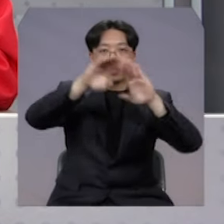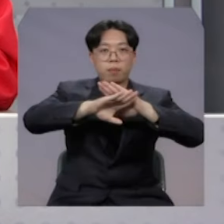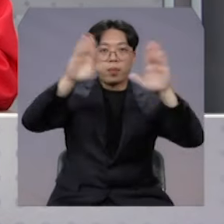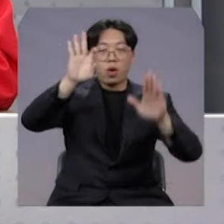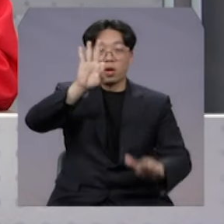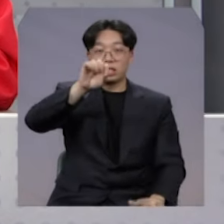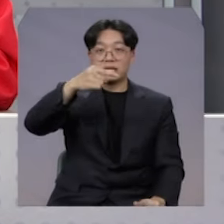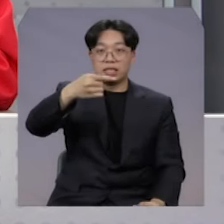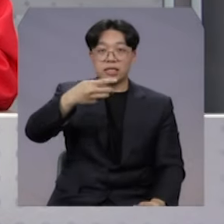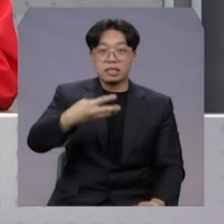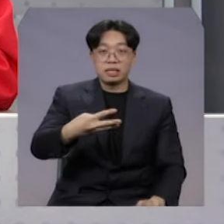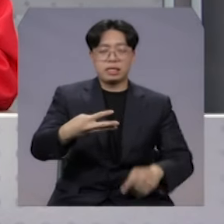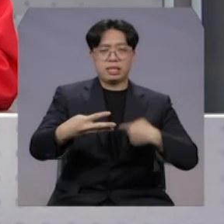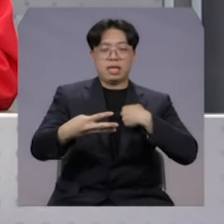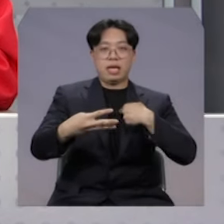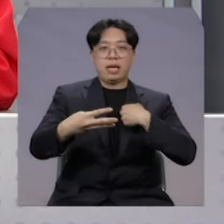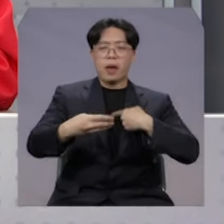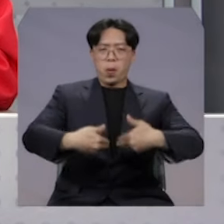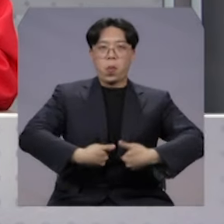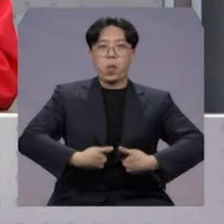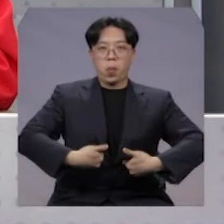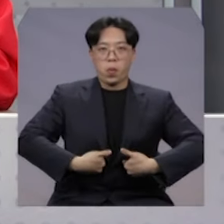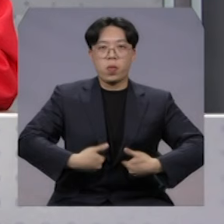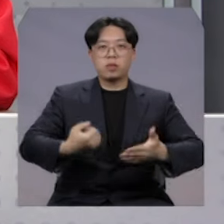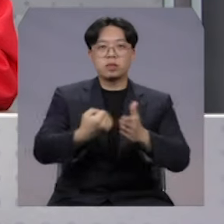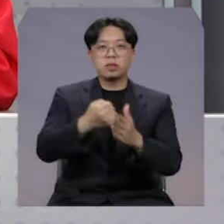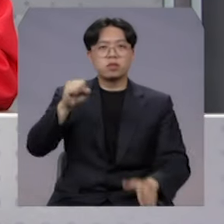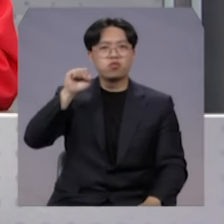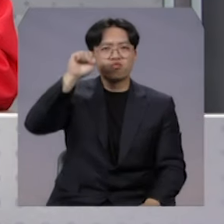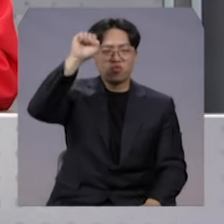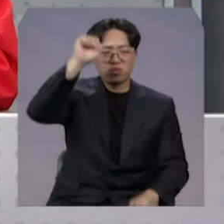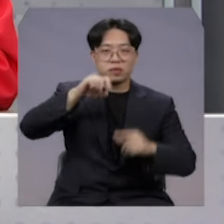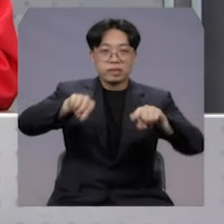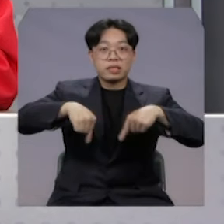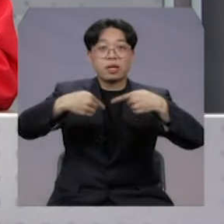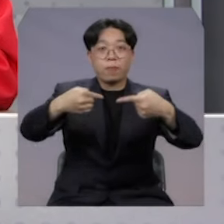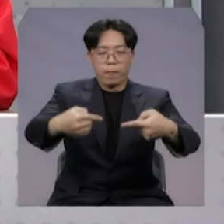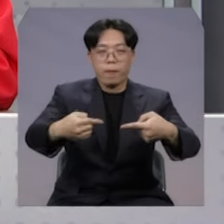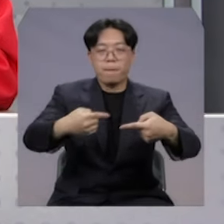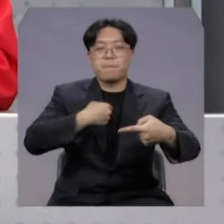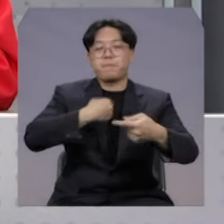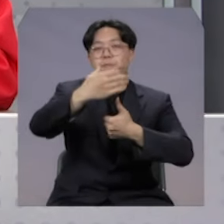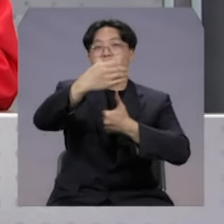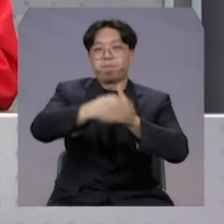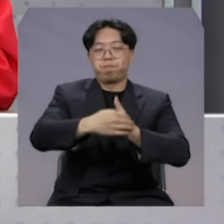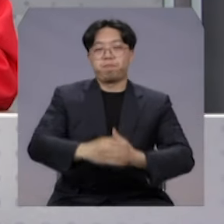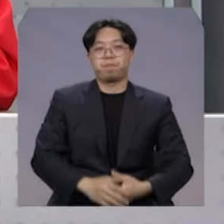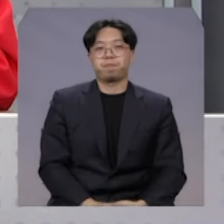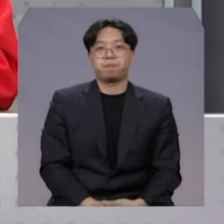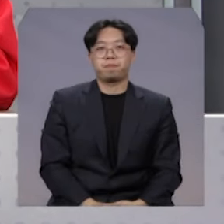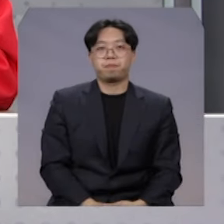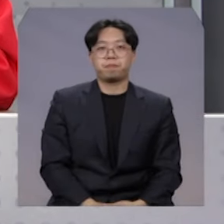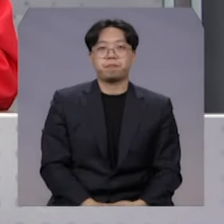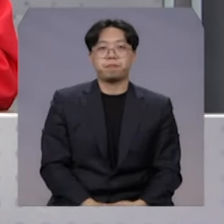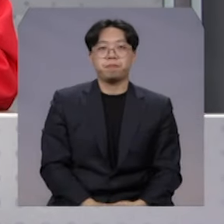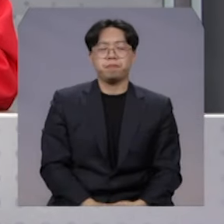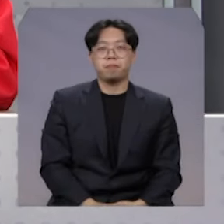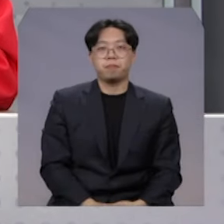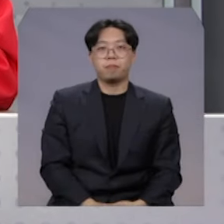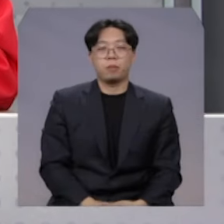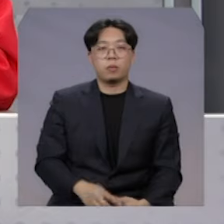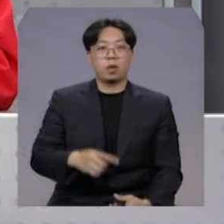인재로 저를 경선을 시키셨기 때문에 제가 그 역할을 맡게 되었습니다. 그래서 경선은 제가